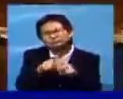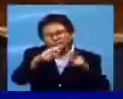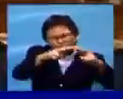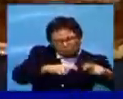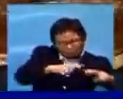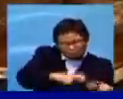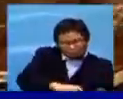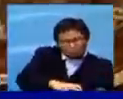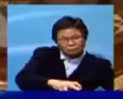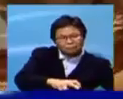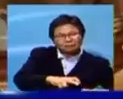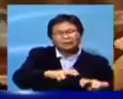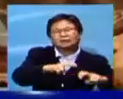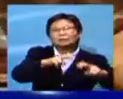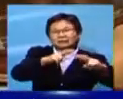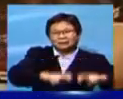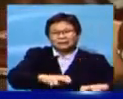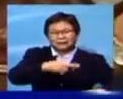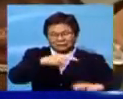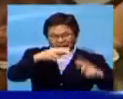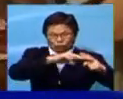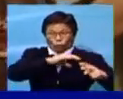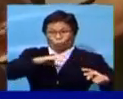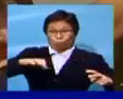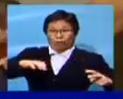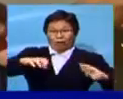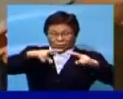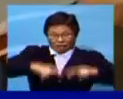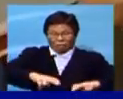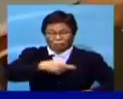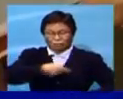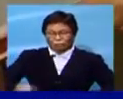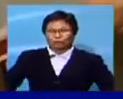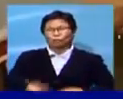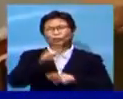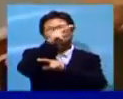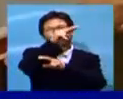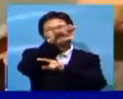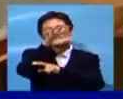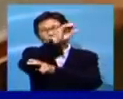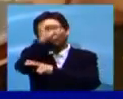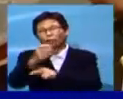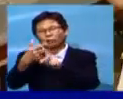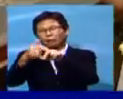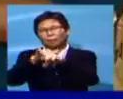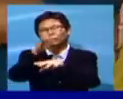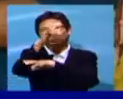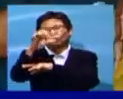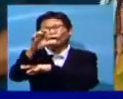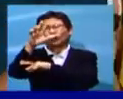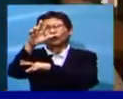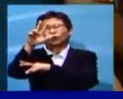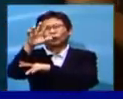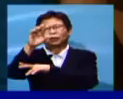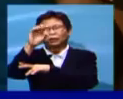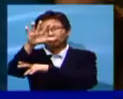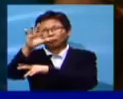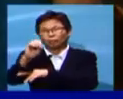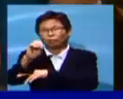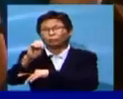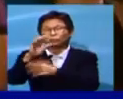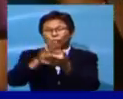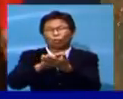suruhanjaya siasatan diraja mendedahkan 28% daripada 752 buah sekolah Pondok masih tidak